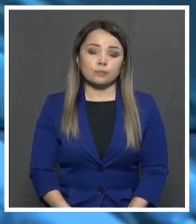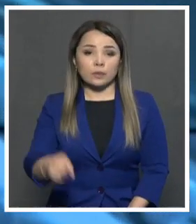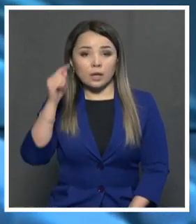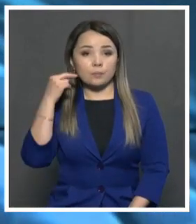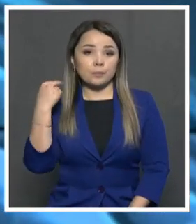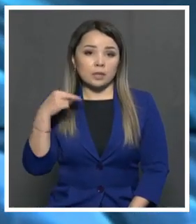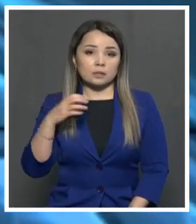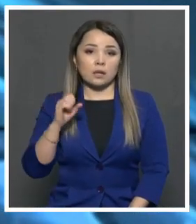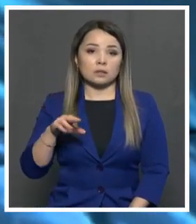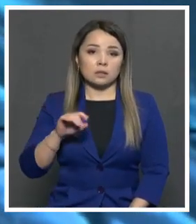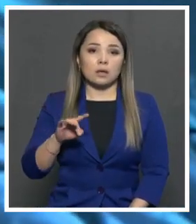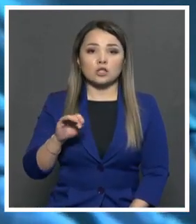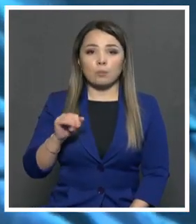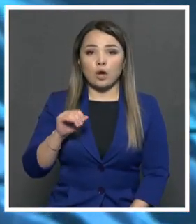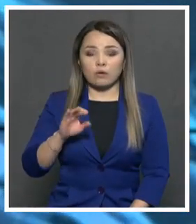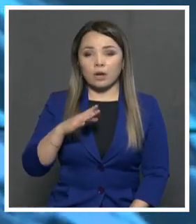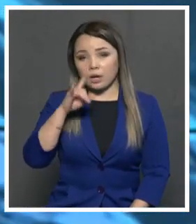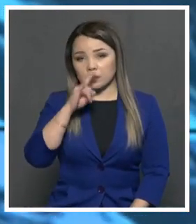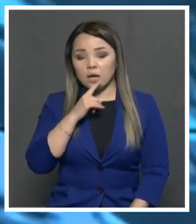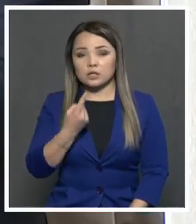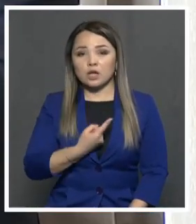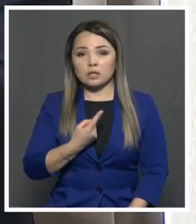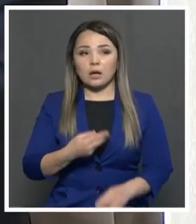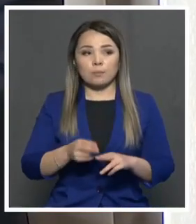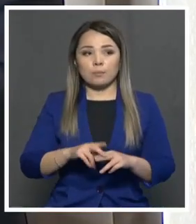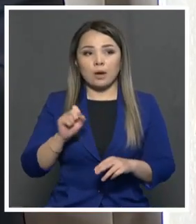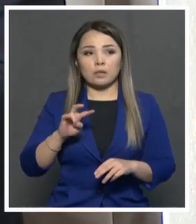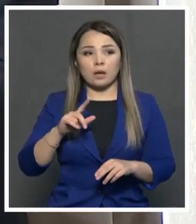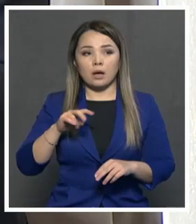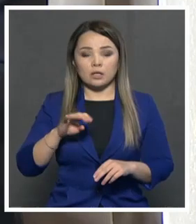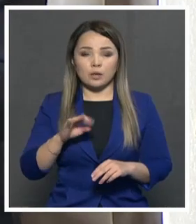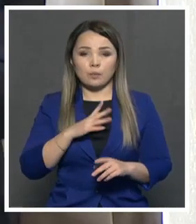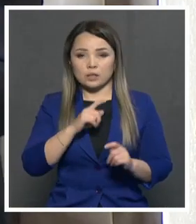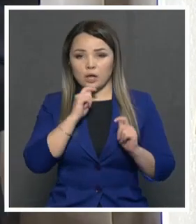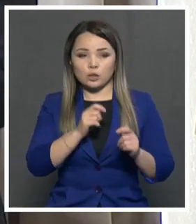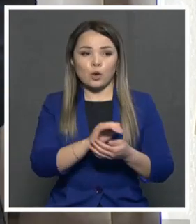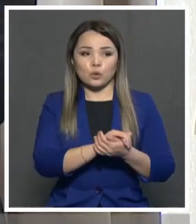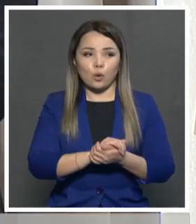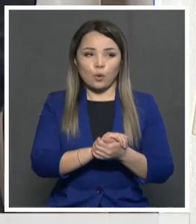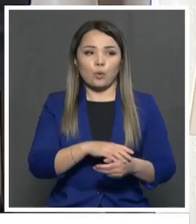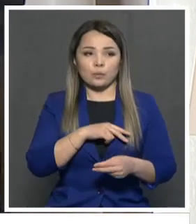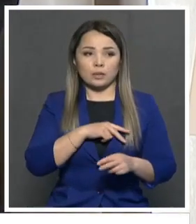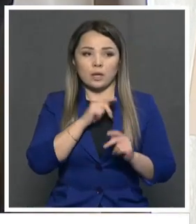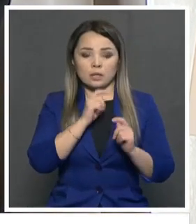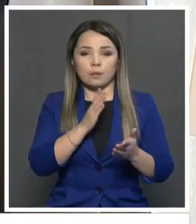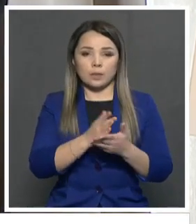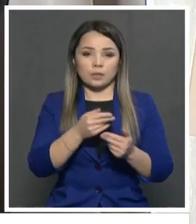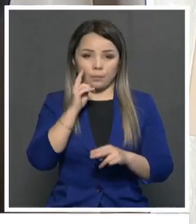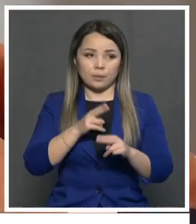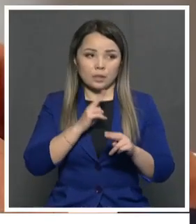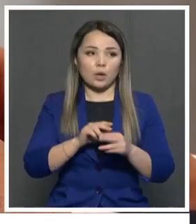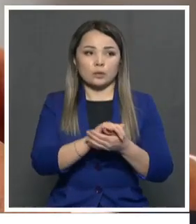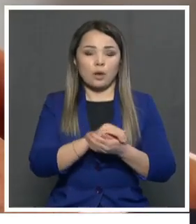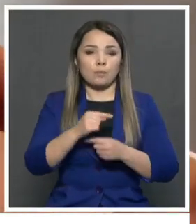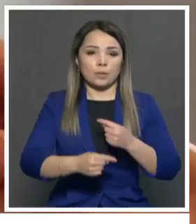Қырғыз президенті Садыр Рапаров Қазақстандағы жалғыз манашы Баянғали Әлімжановқа достық орденін табыстады. Бауырлас қос елдің тарихы, салты, әдебиеті